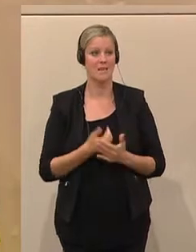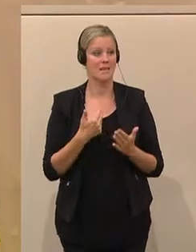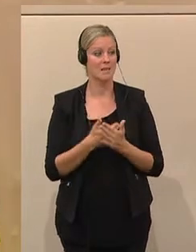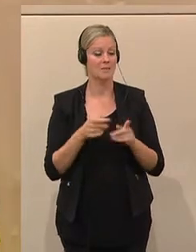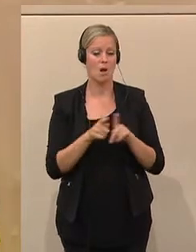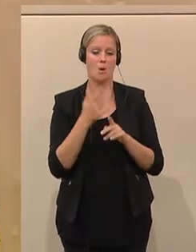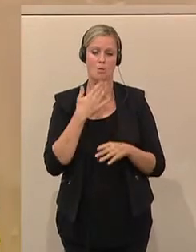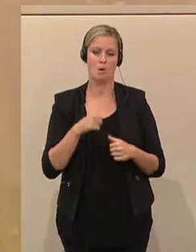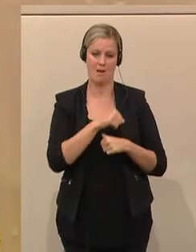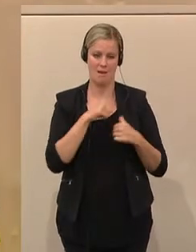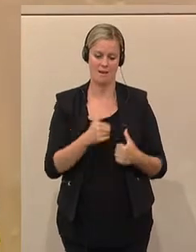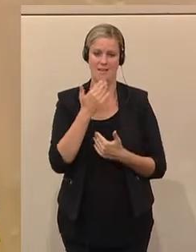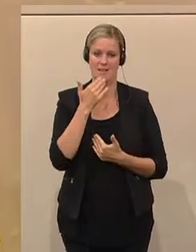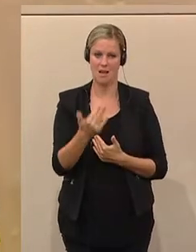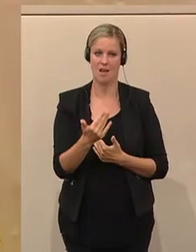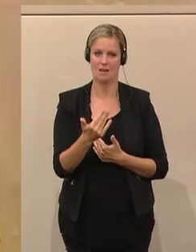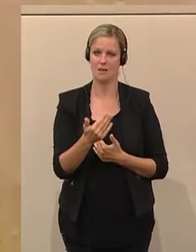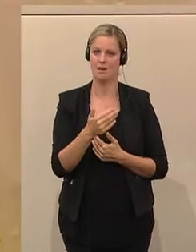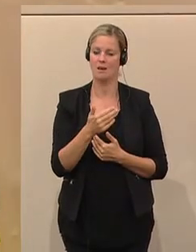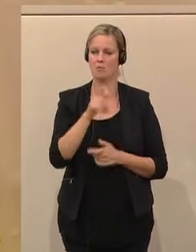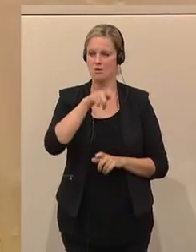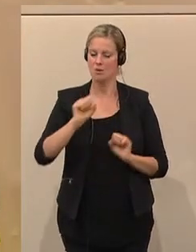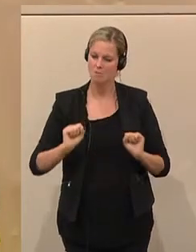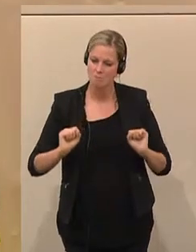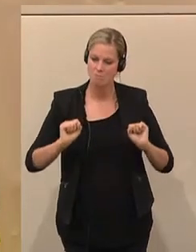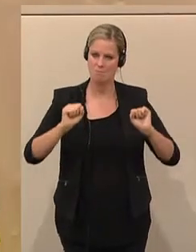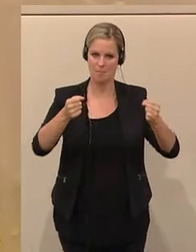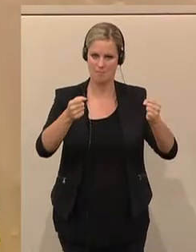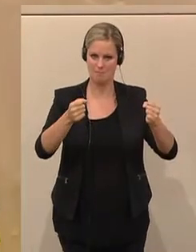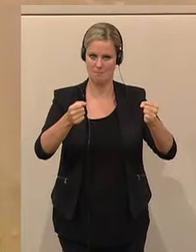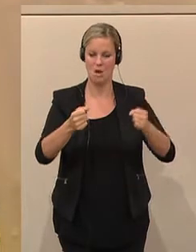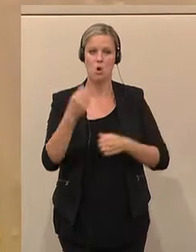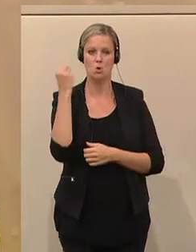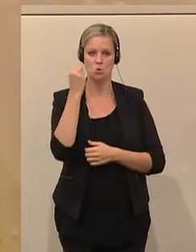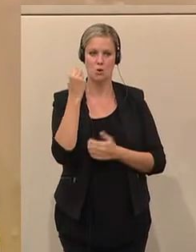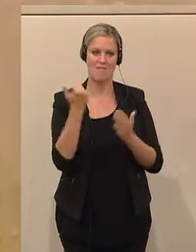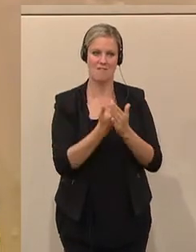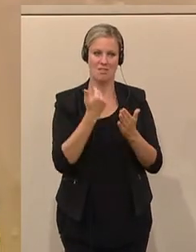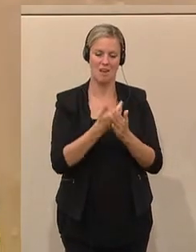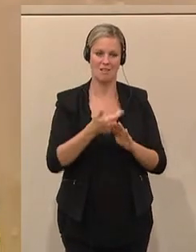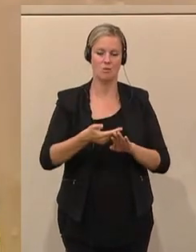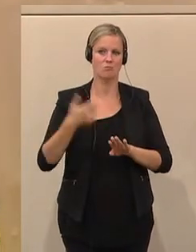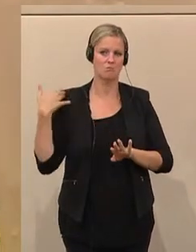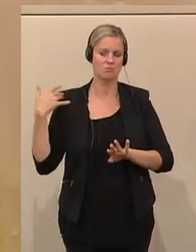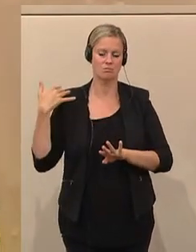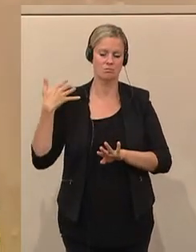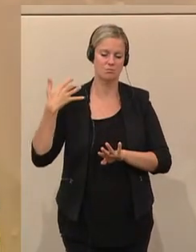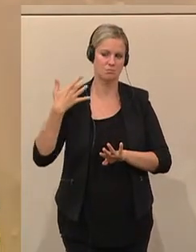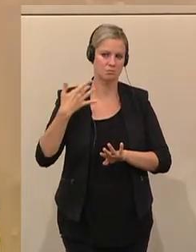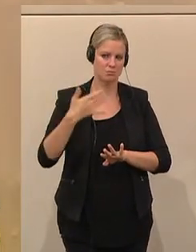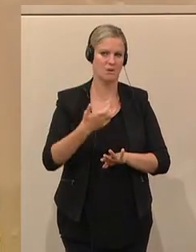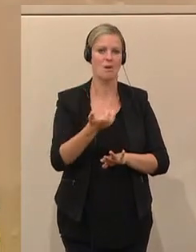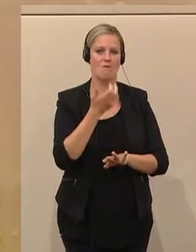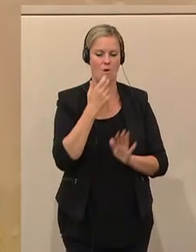herzlich bedanken bei den Initiatoren, bei der Schülervertretung selbst, die seit langen Jahren auch dieses Anliegen vertritt